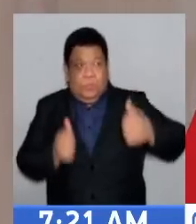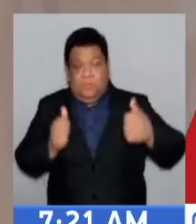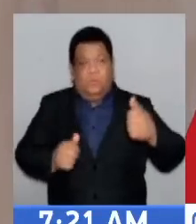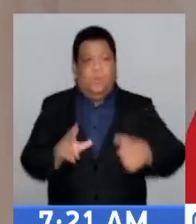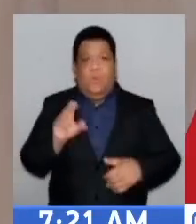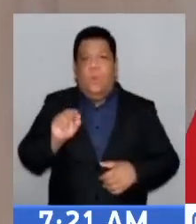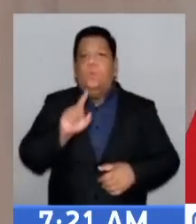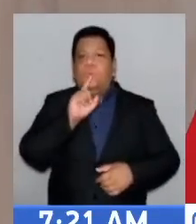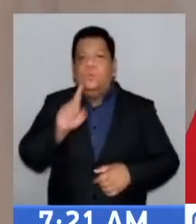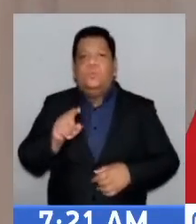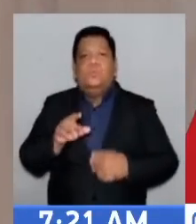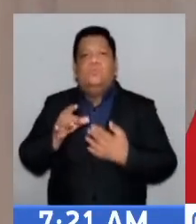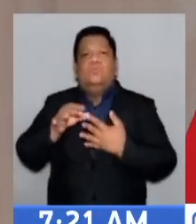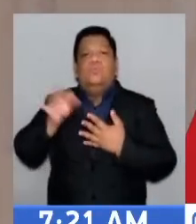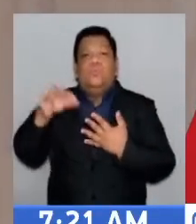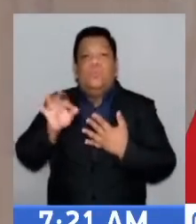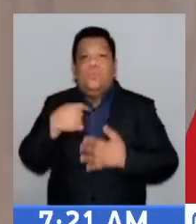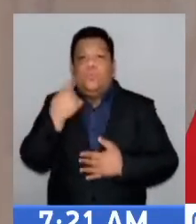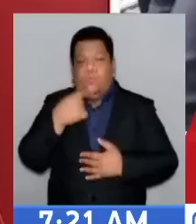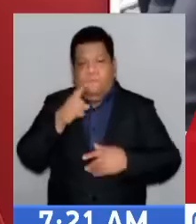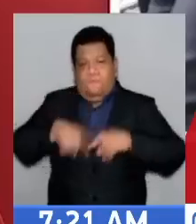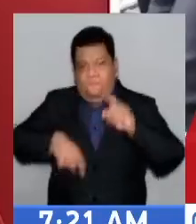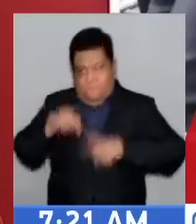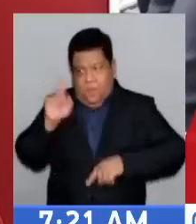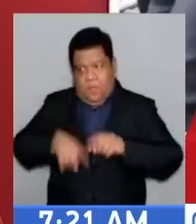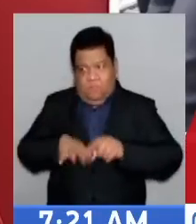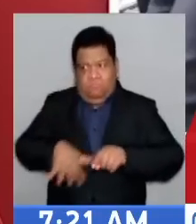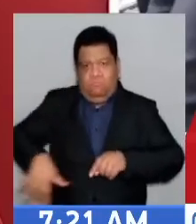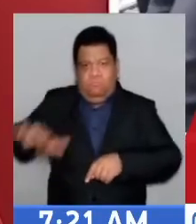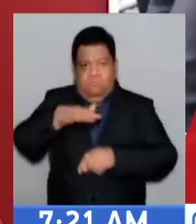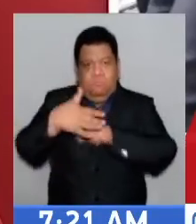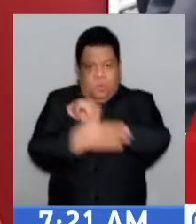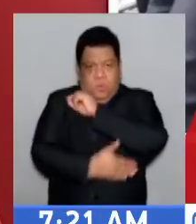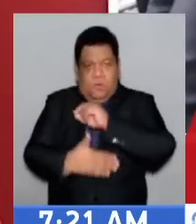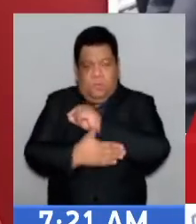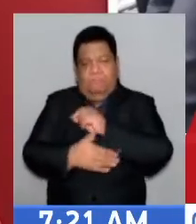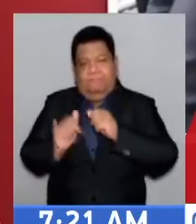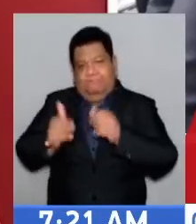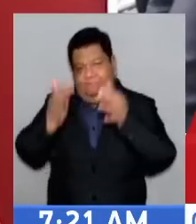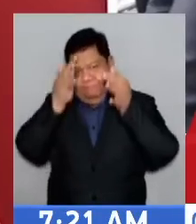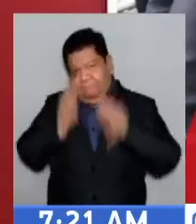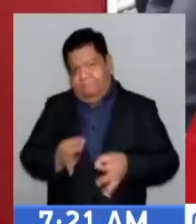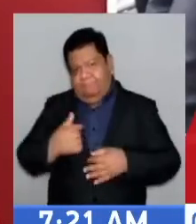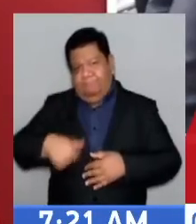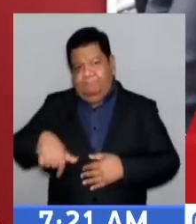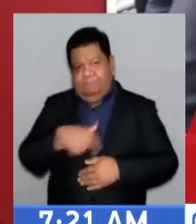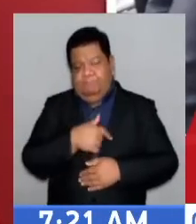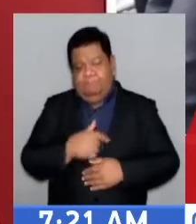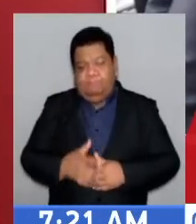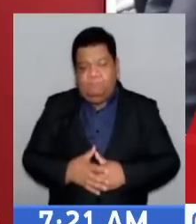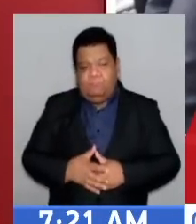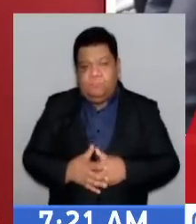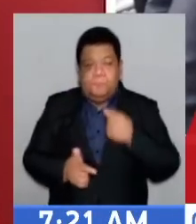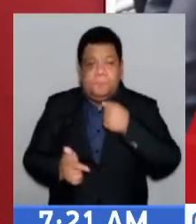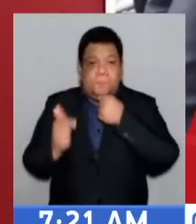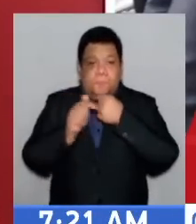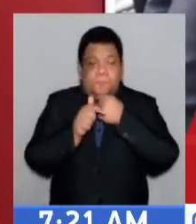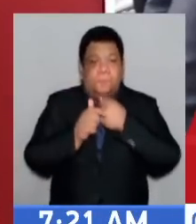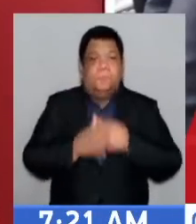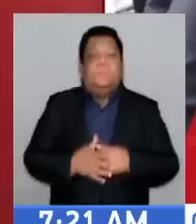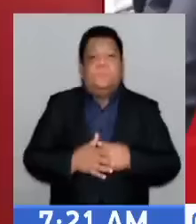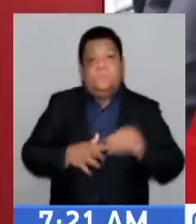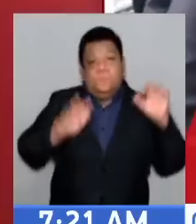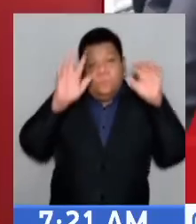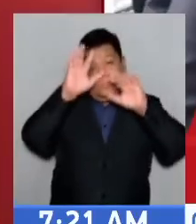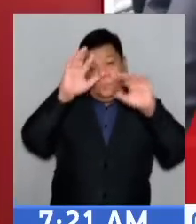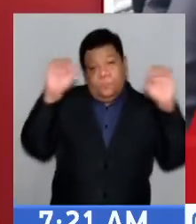our neighbors. That's the choice that we have made. Sa huli, sabi ng Pangulo, naniniwala siyang muling sisigla ang